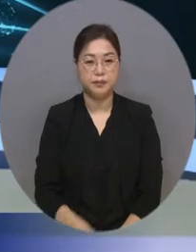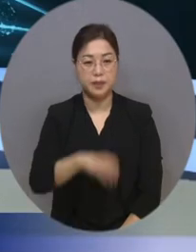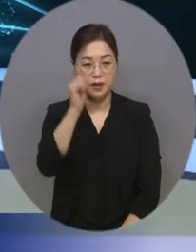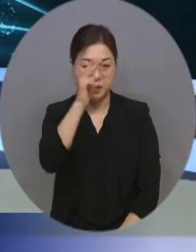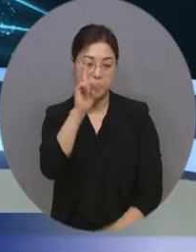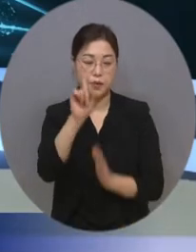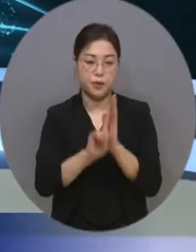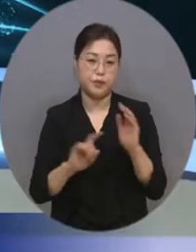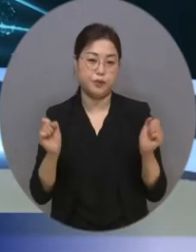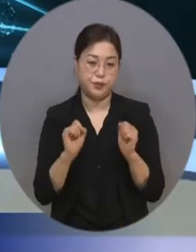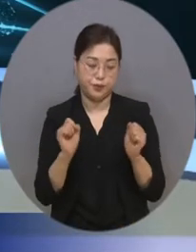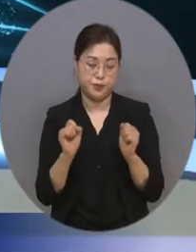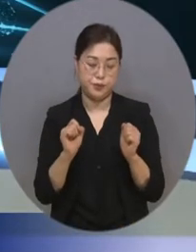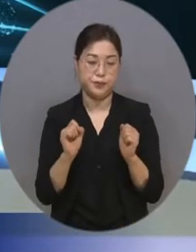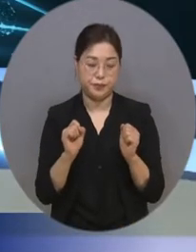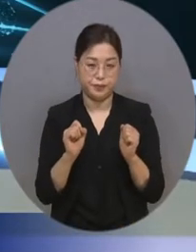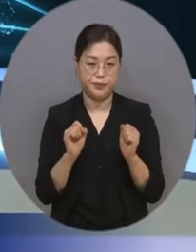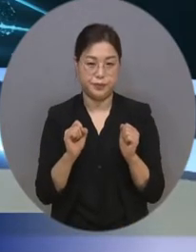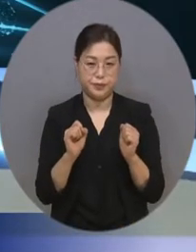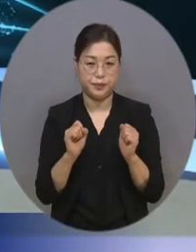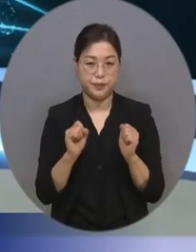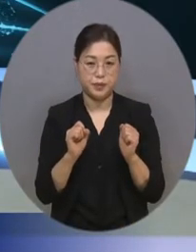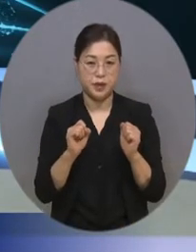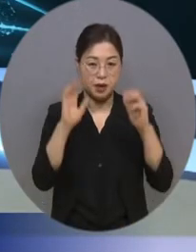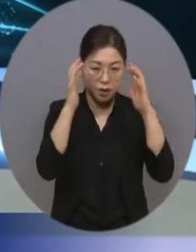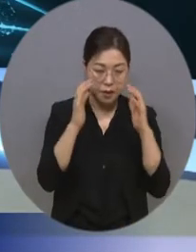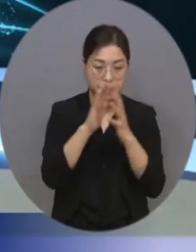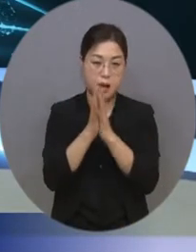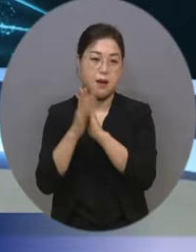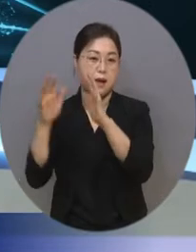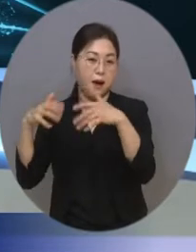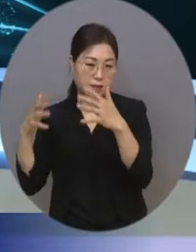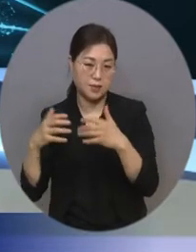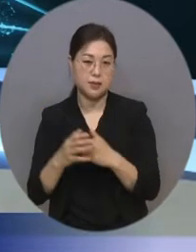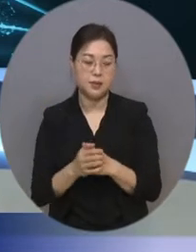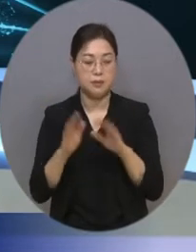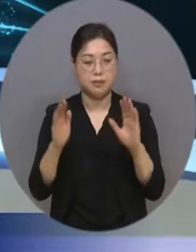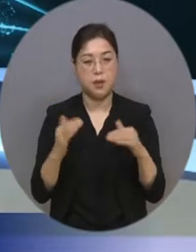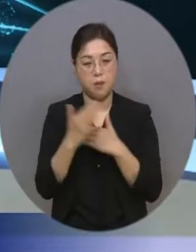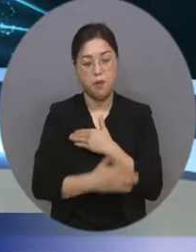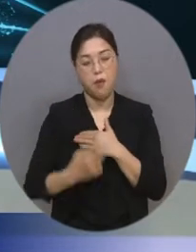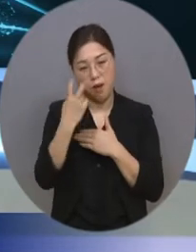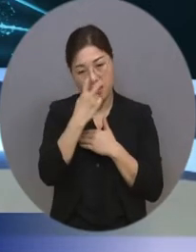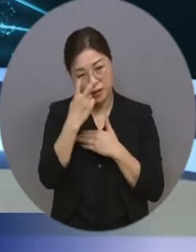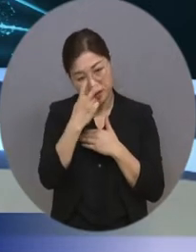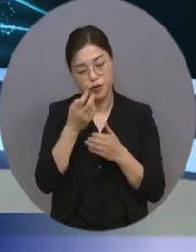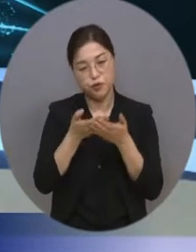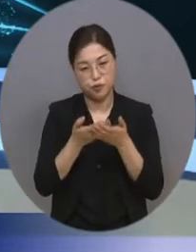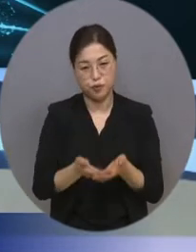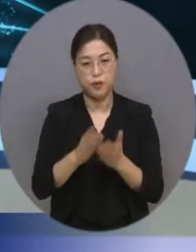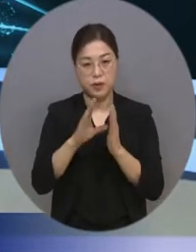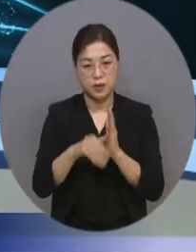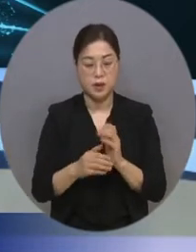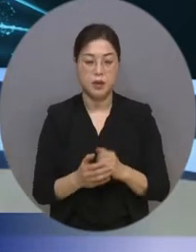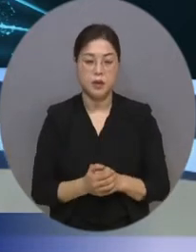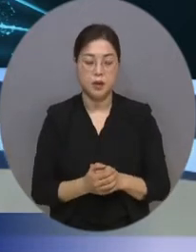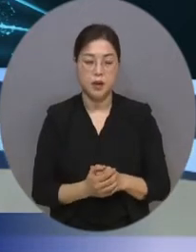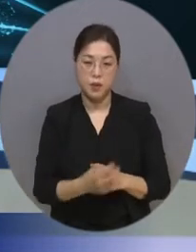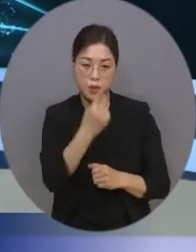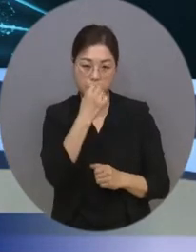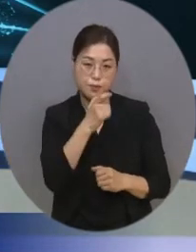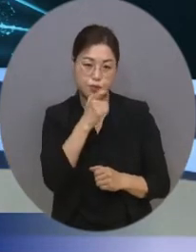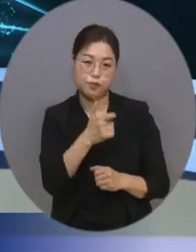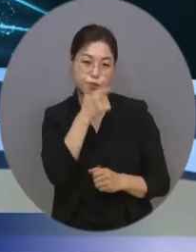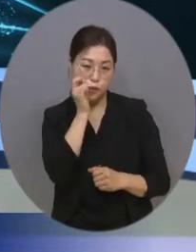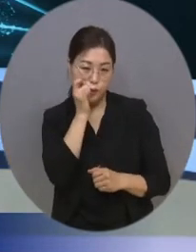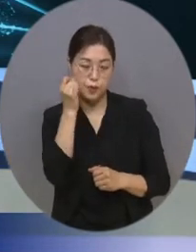갑작스럽게 기운이 뚝 떨어지면서 계절이 바뀌는 환절기 건강관리가 중요한 시기입니다 특히 대기가 건조해지고